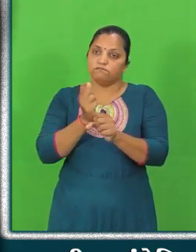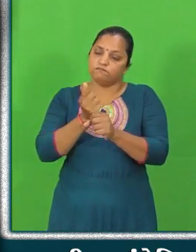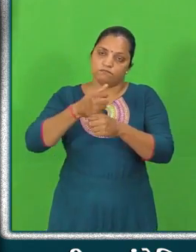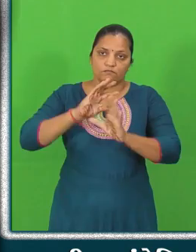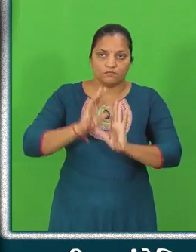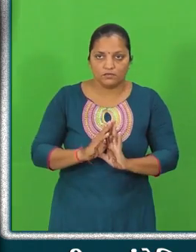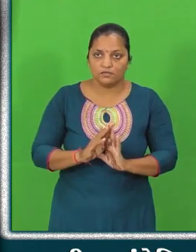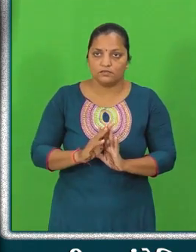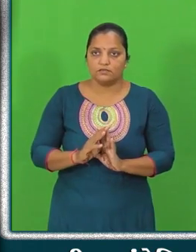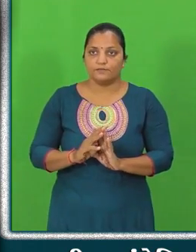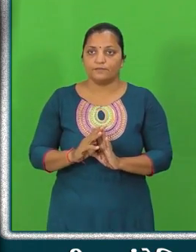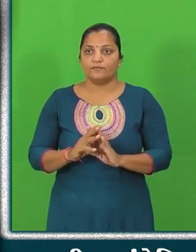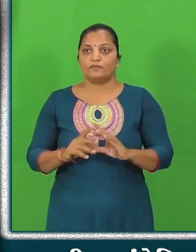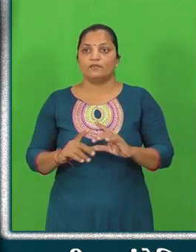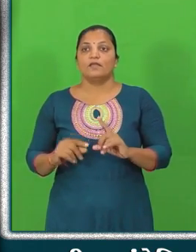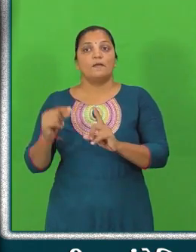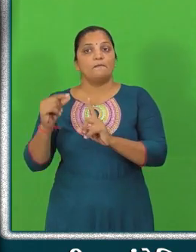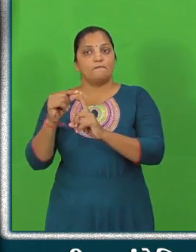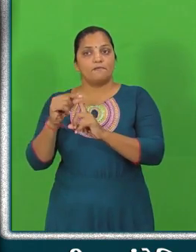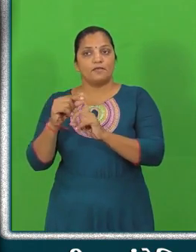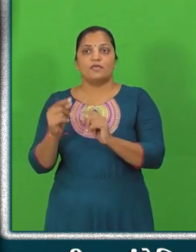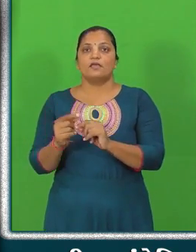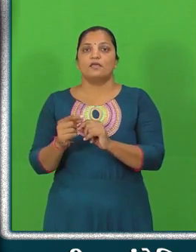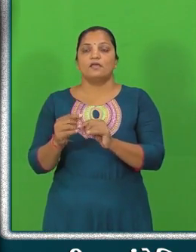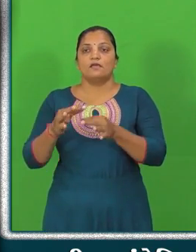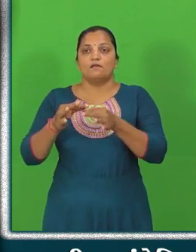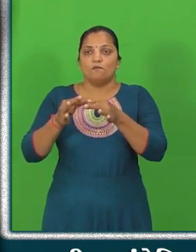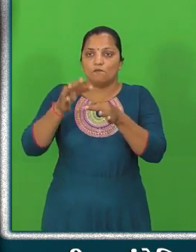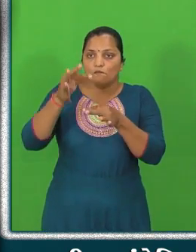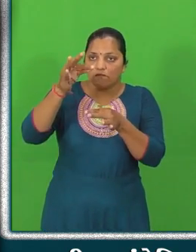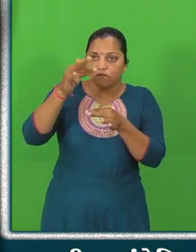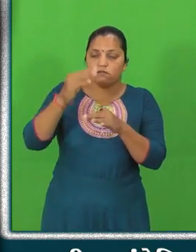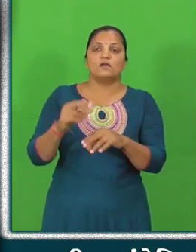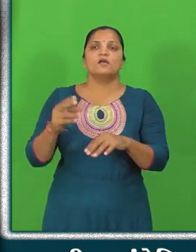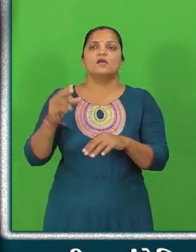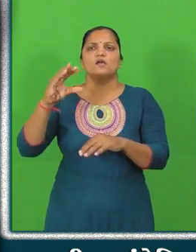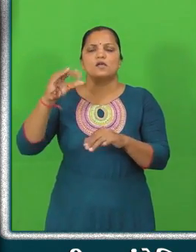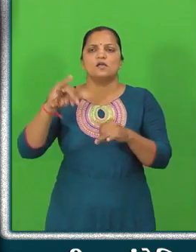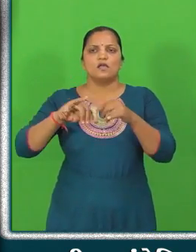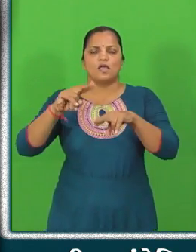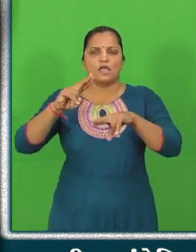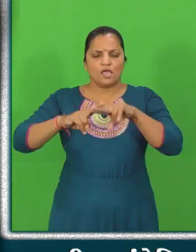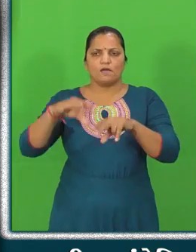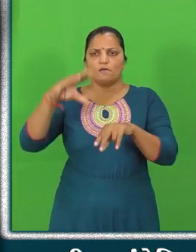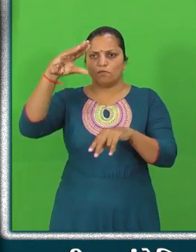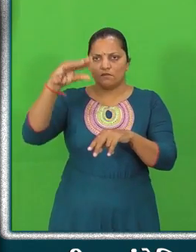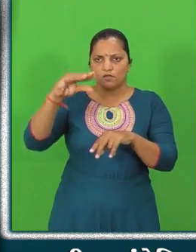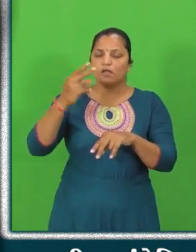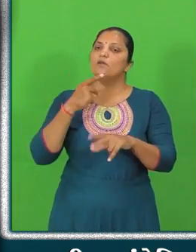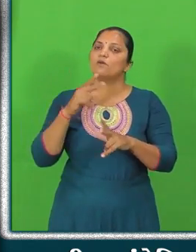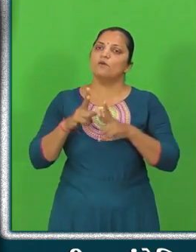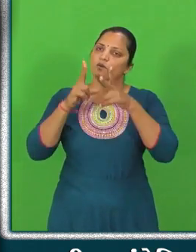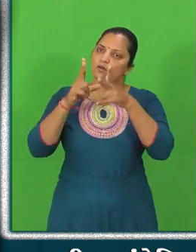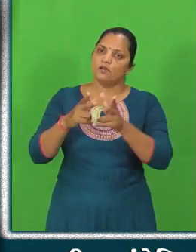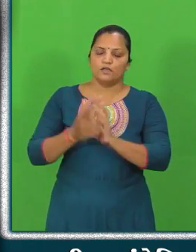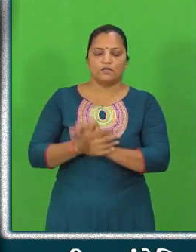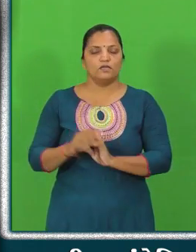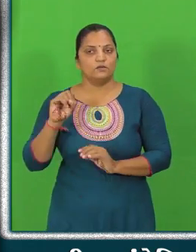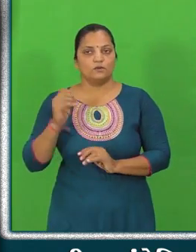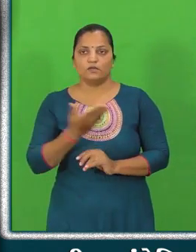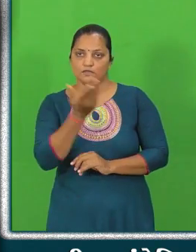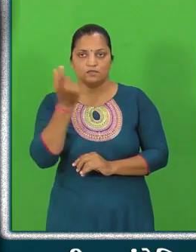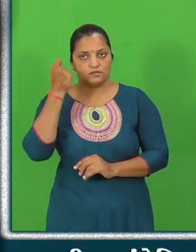છે, અને પી ને એફ વચ્ચેના અંતરને આપણે કેન્દ્ર લંબાઈ સ્મોલ એફ કહીએ છીએ. ઓકે, સમજ પડી ગઈ હશે મિત્રોને, વેરી